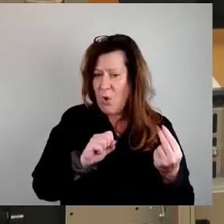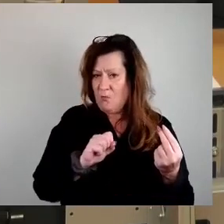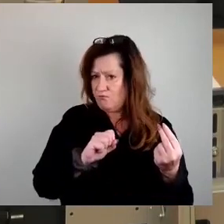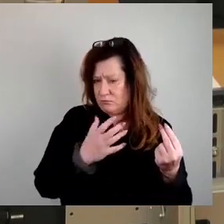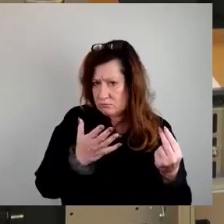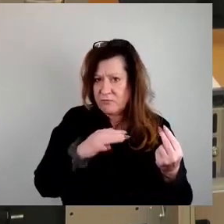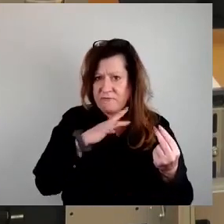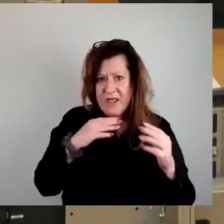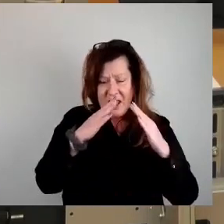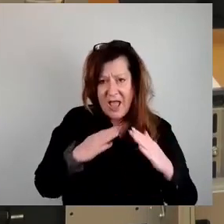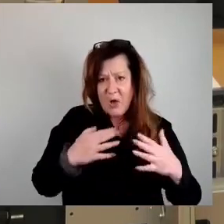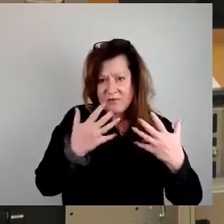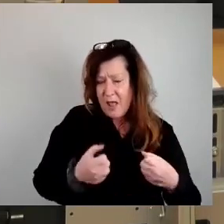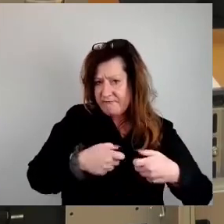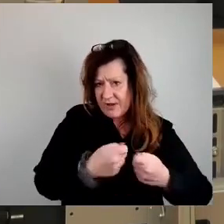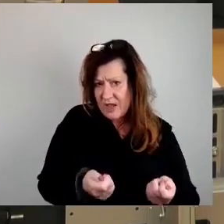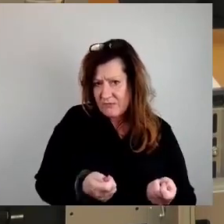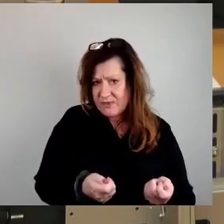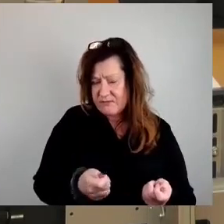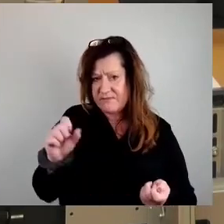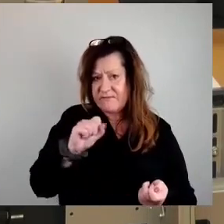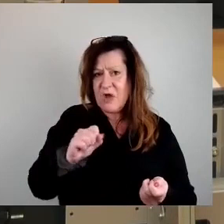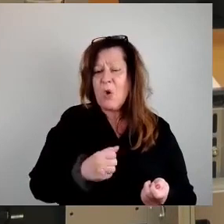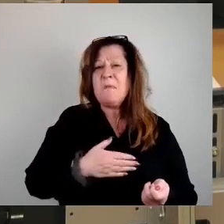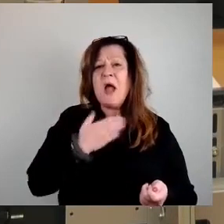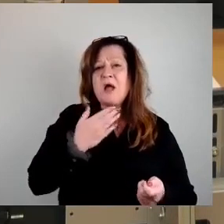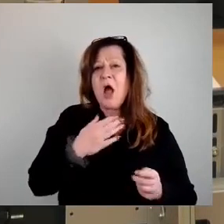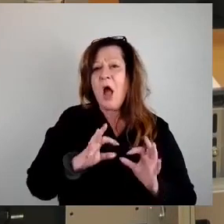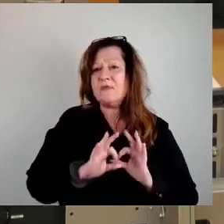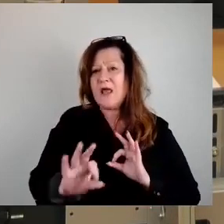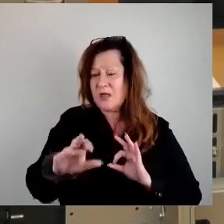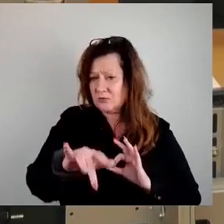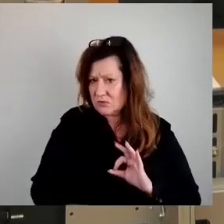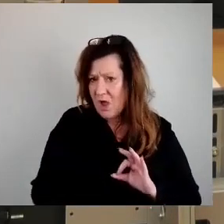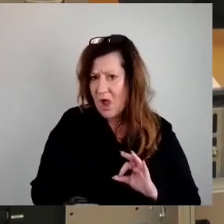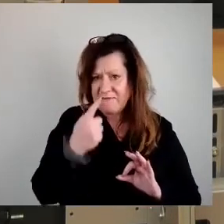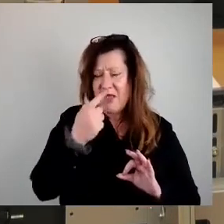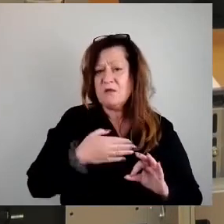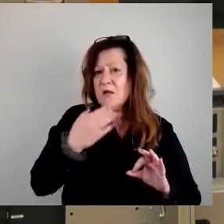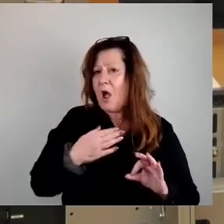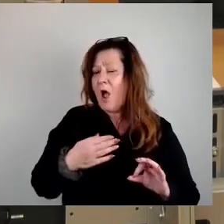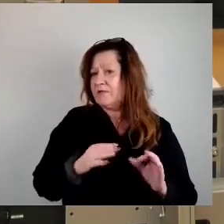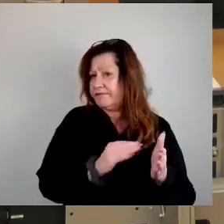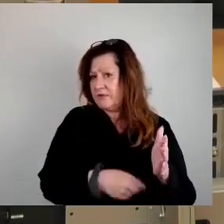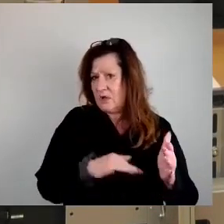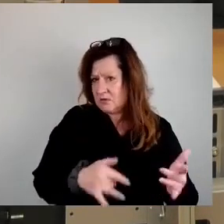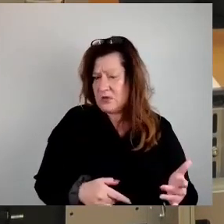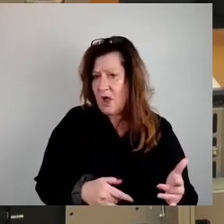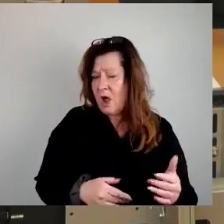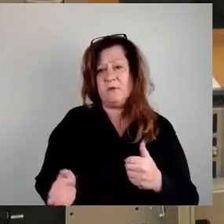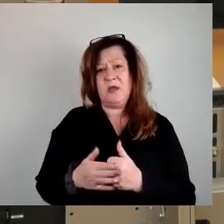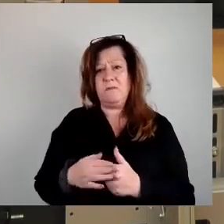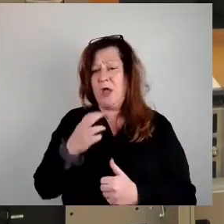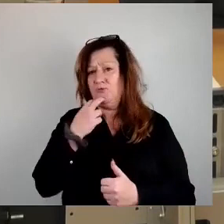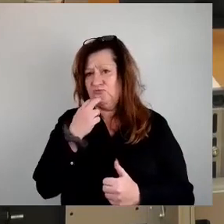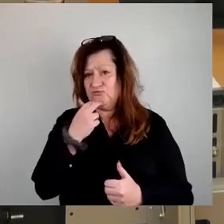Weil ja, die Gasleitung liegt da. Wenn ich dann schon einen Gasvertrag habe, es liegt ja nah, dann nehme ich auch gleich Strom. So, dann ist man halt